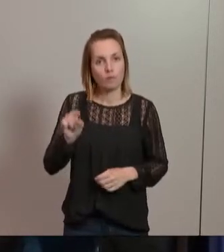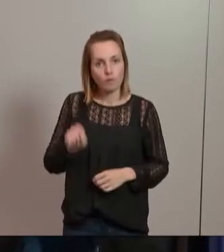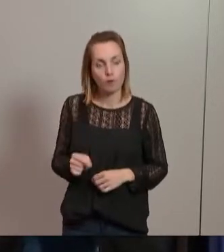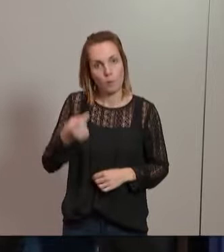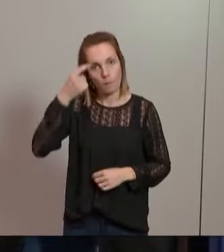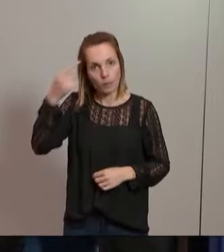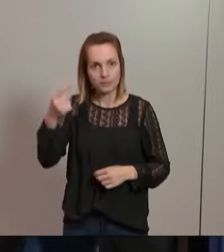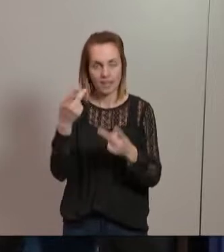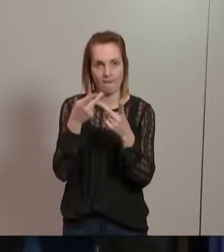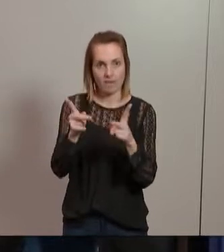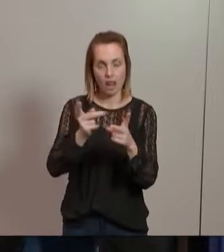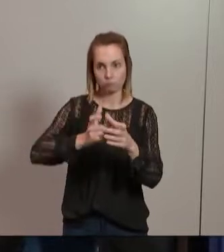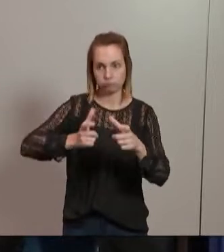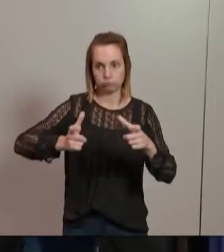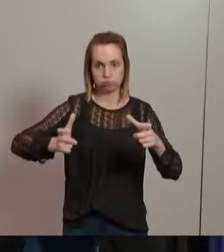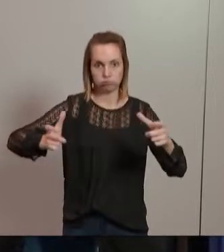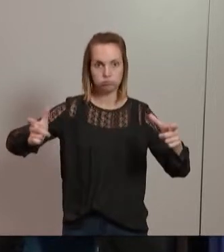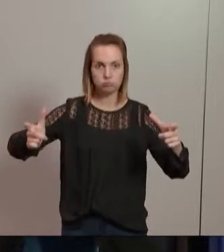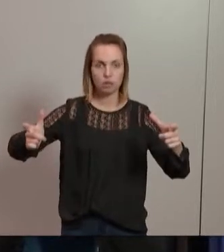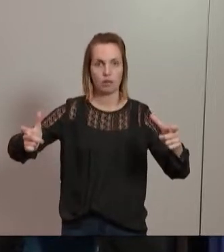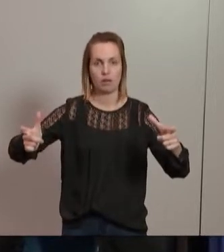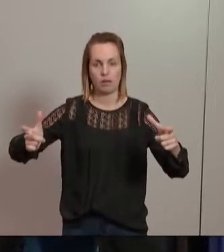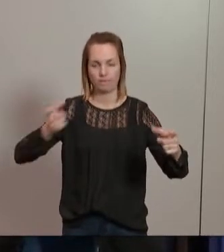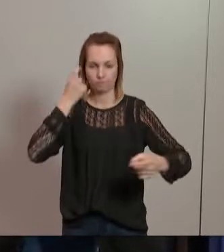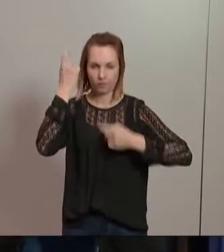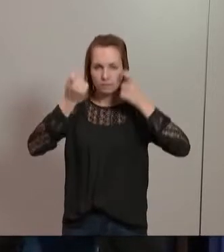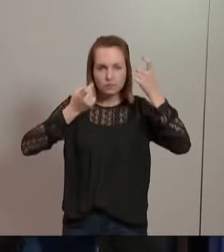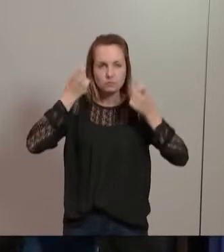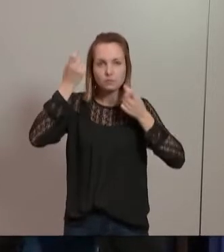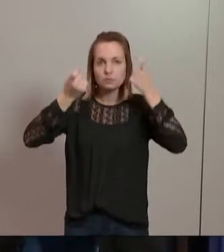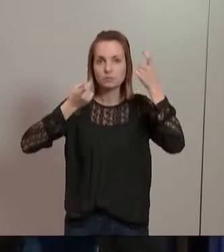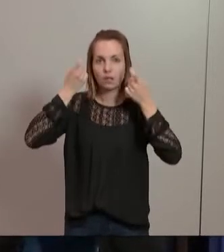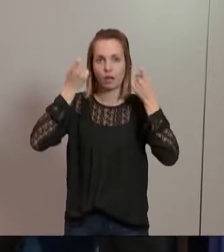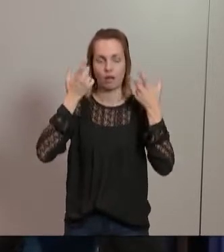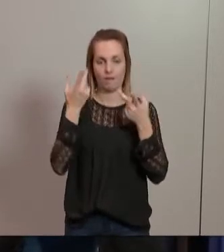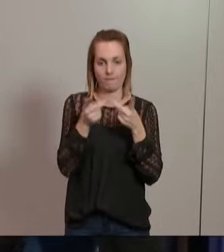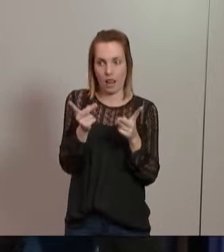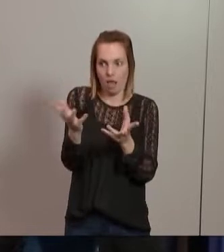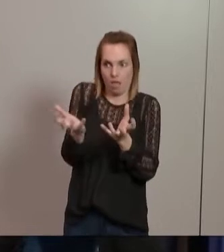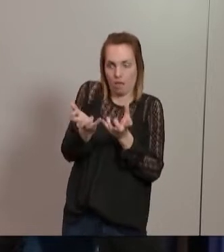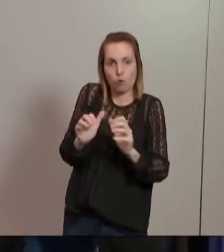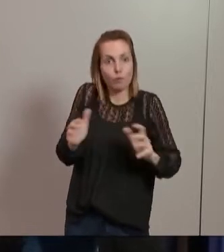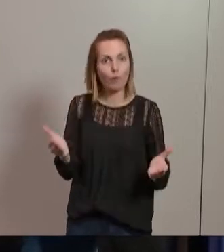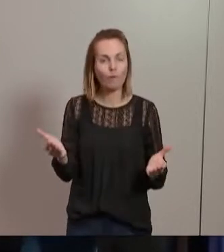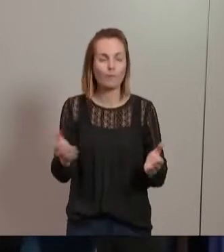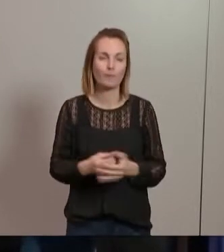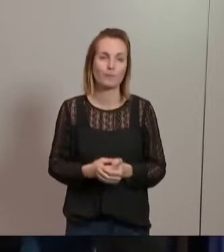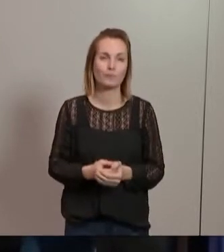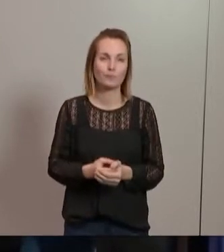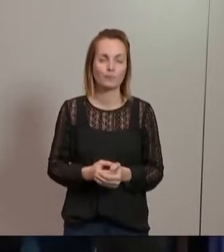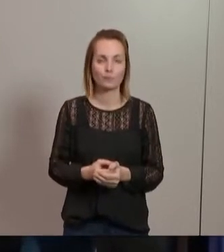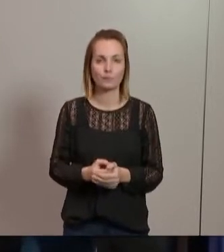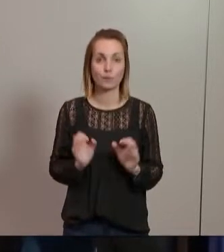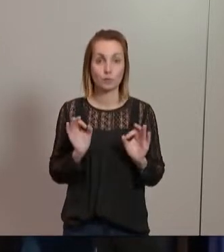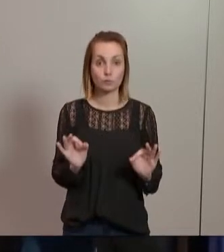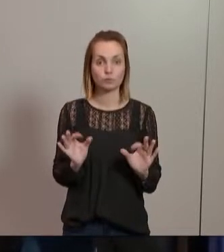l'étalement urbain de notre territoire, questionner l'attractivité à tout prix, et c'est pour cela qu'il